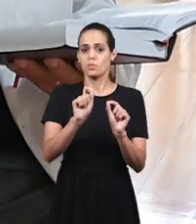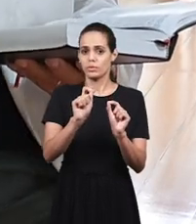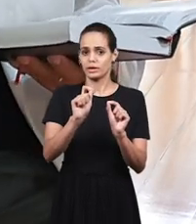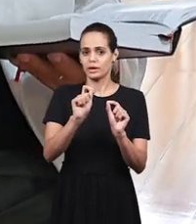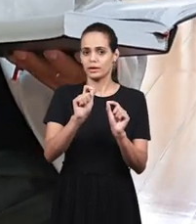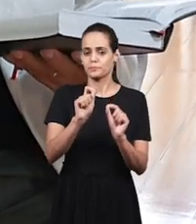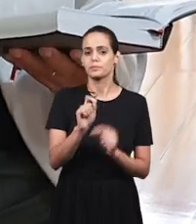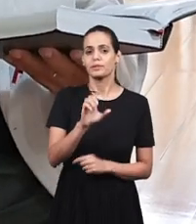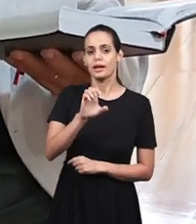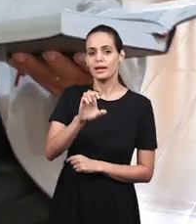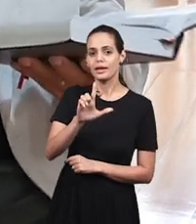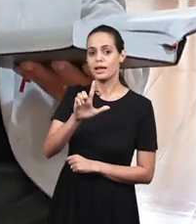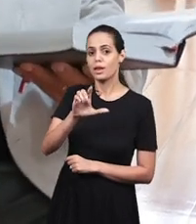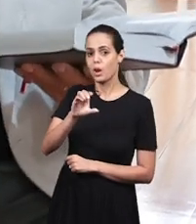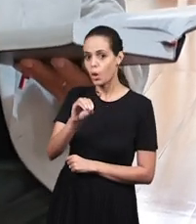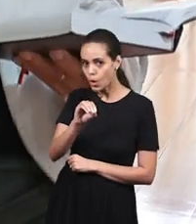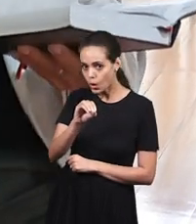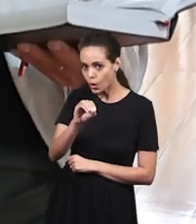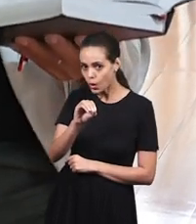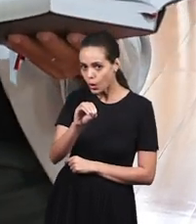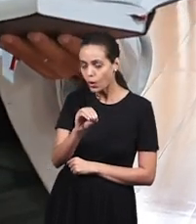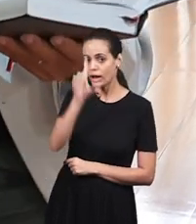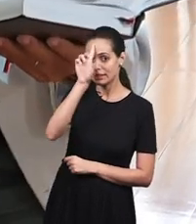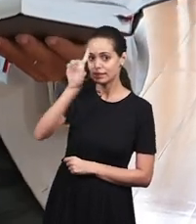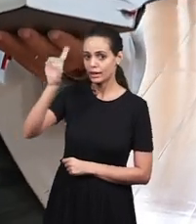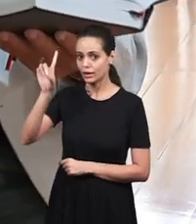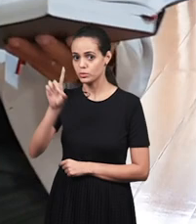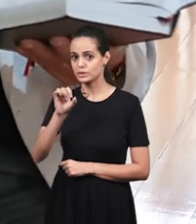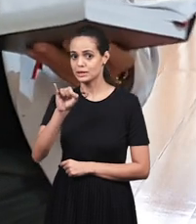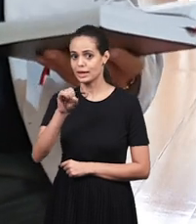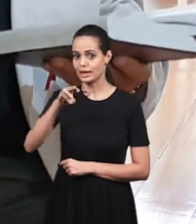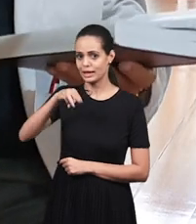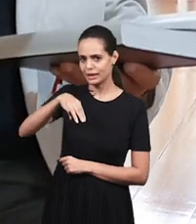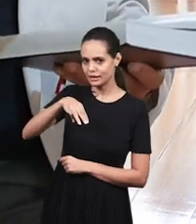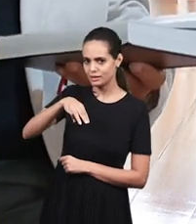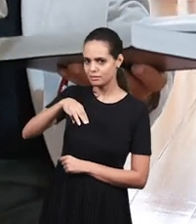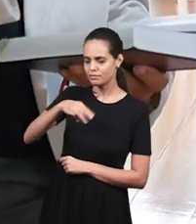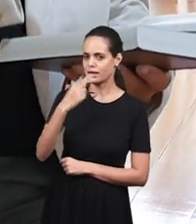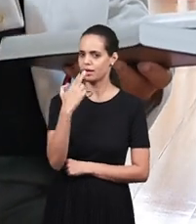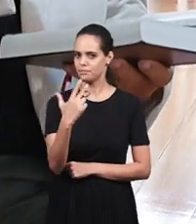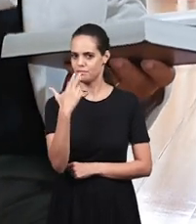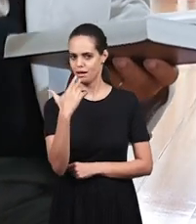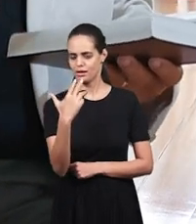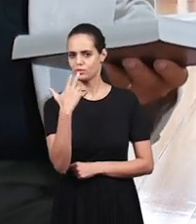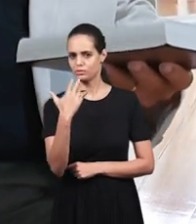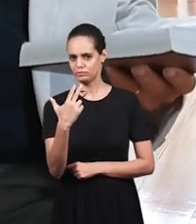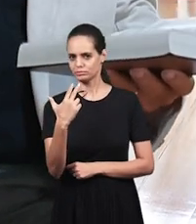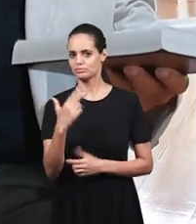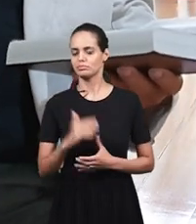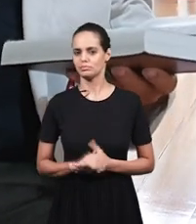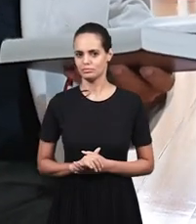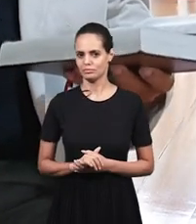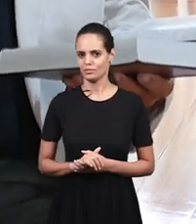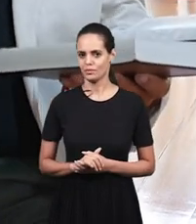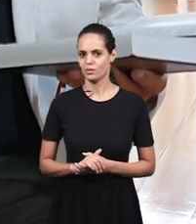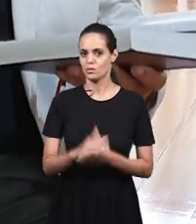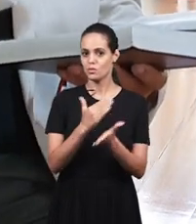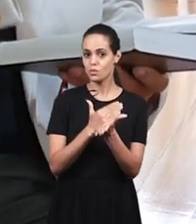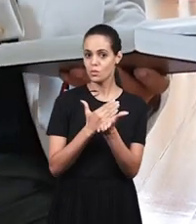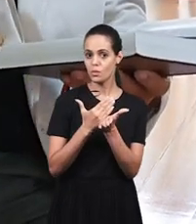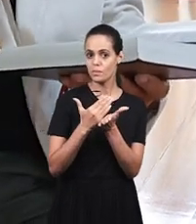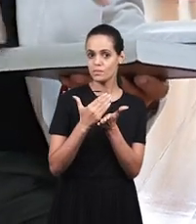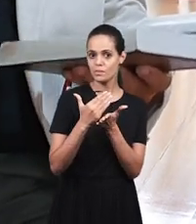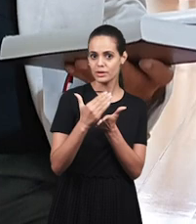числе. Им это окончание множественного числа. Если перевести,